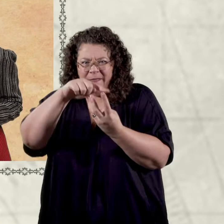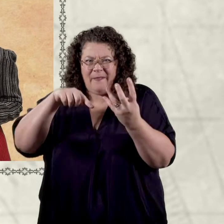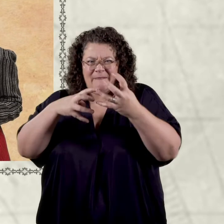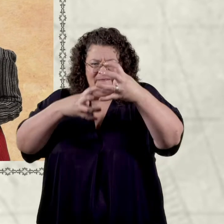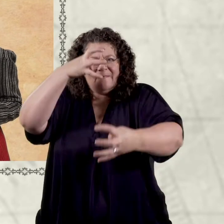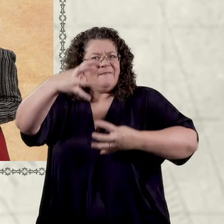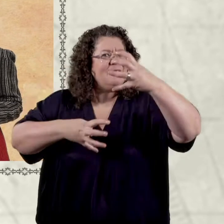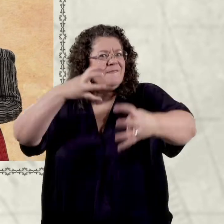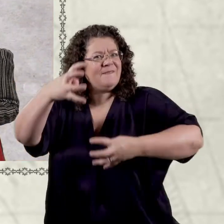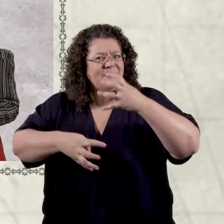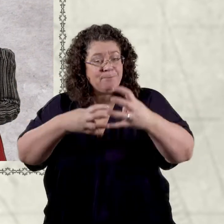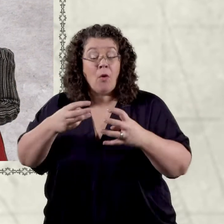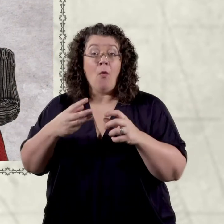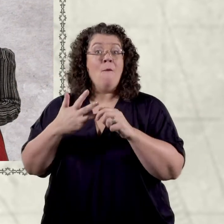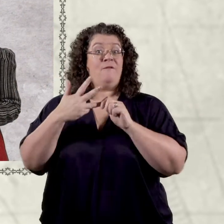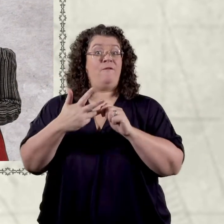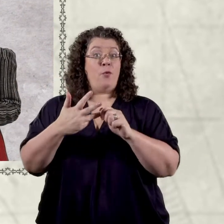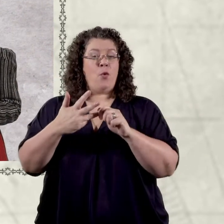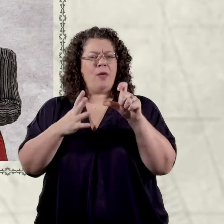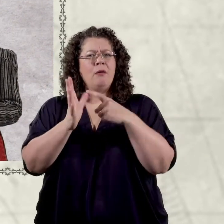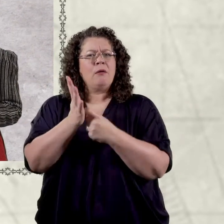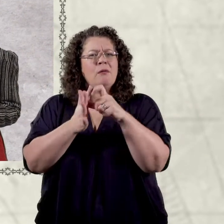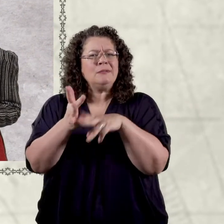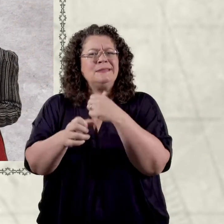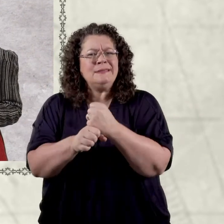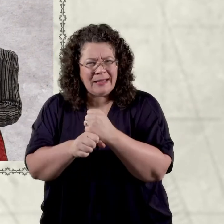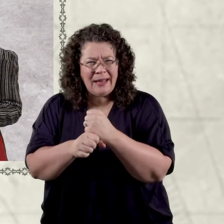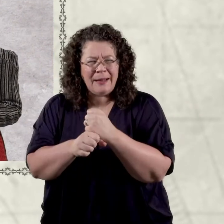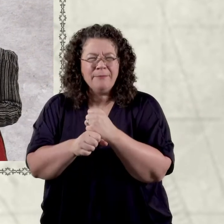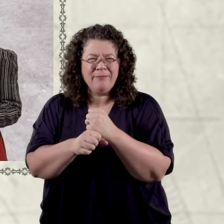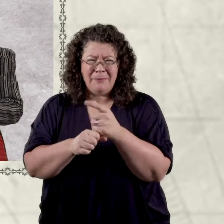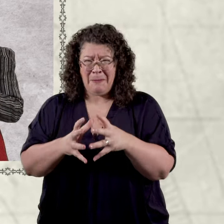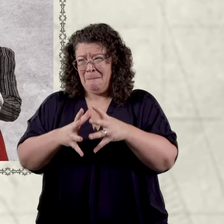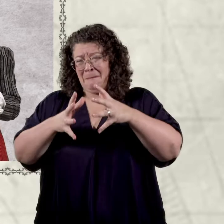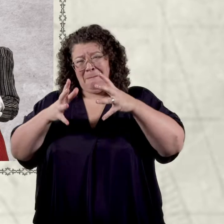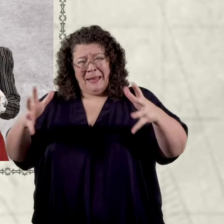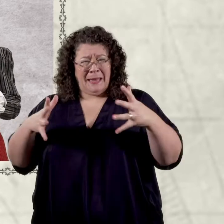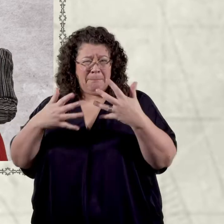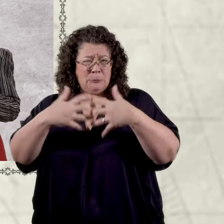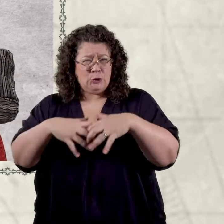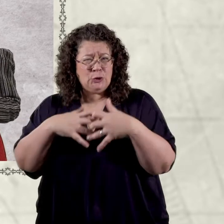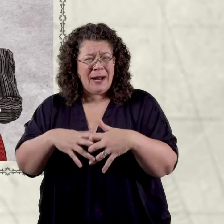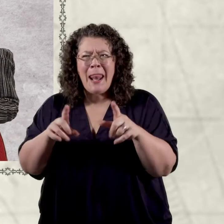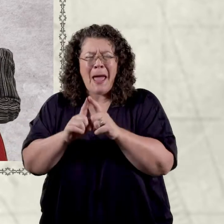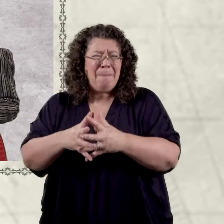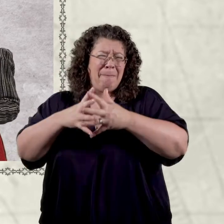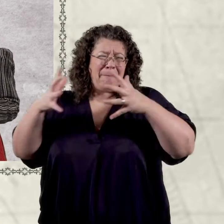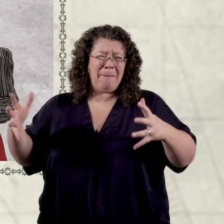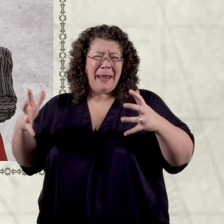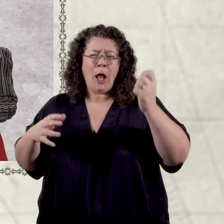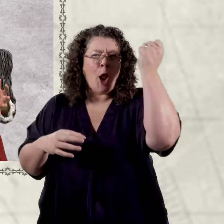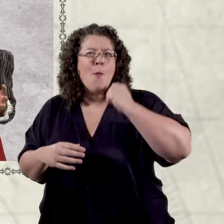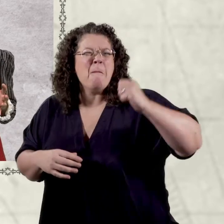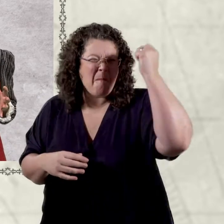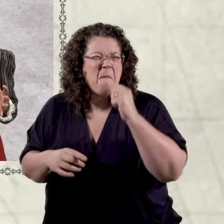ddanedd enfawr. Y cam nesaf yw cribo. Dyma fy hoff ran o'r broses.